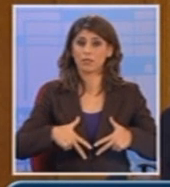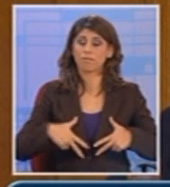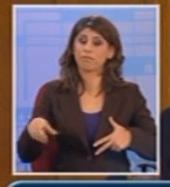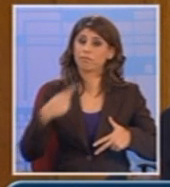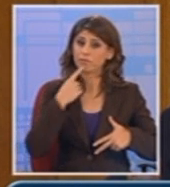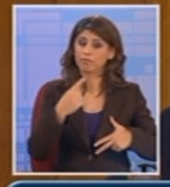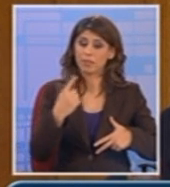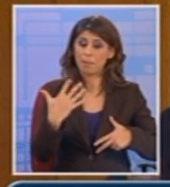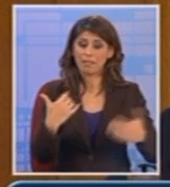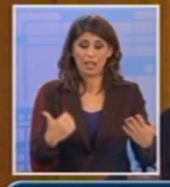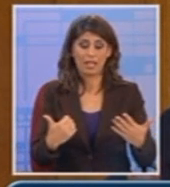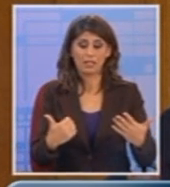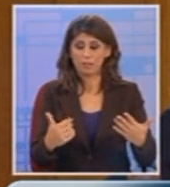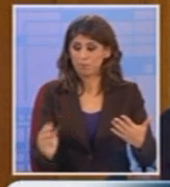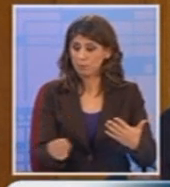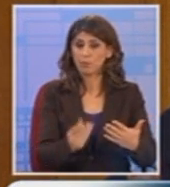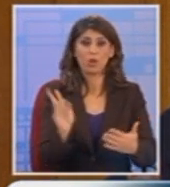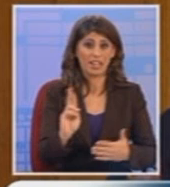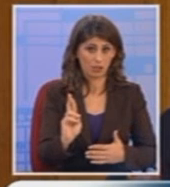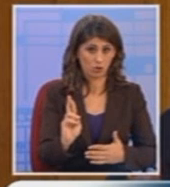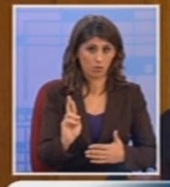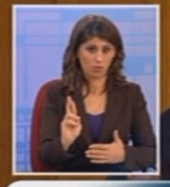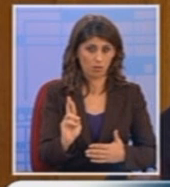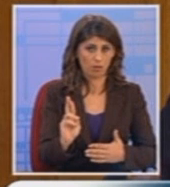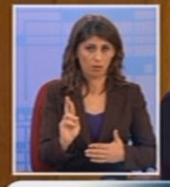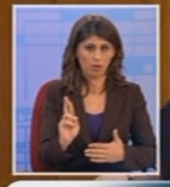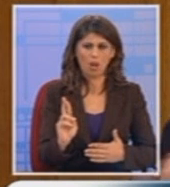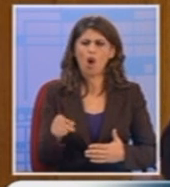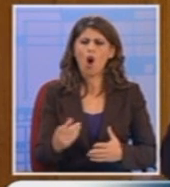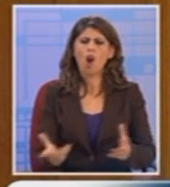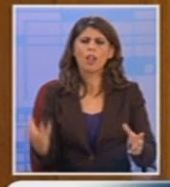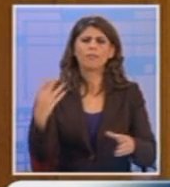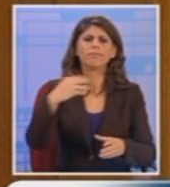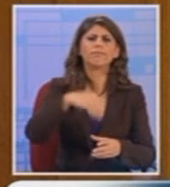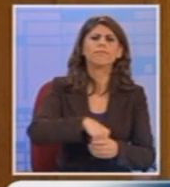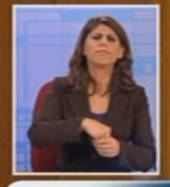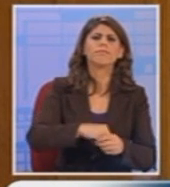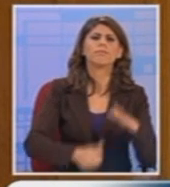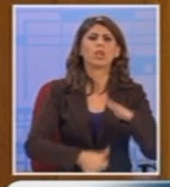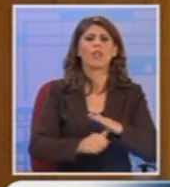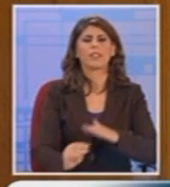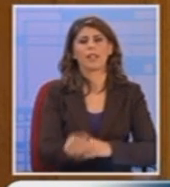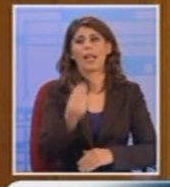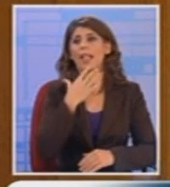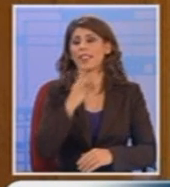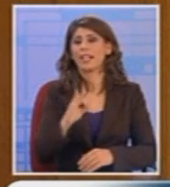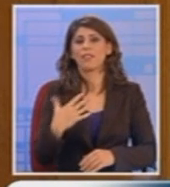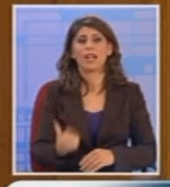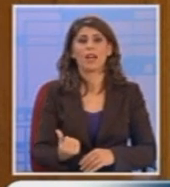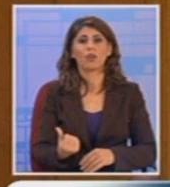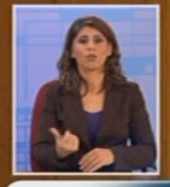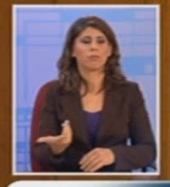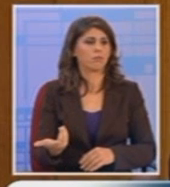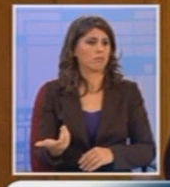ενώ αναφέρθηκα σε 5-6 πηγές ρίσκου, τα ανάγει όλα στην προεδρική εκλογή. Δηλαδή έχουμε το βουντού